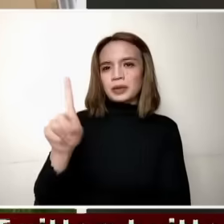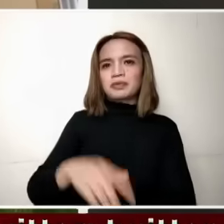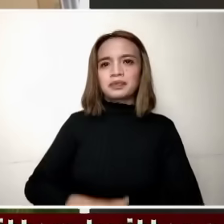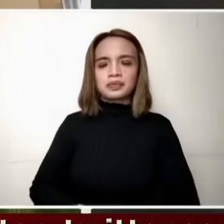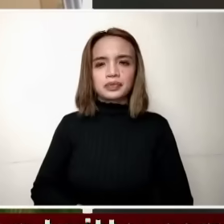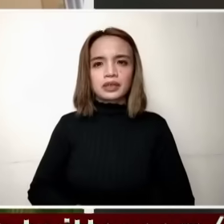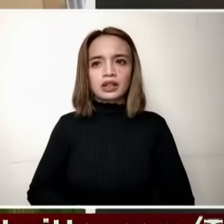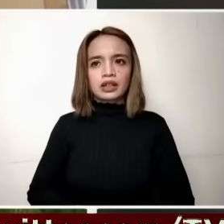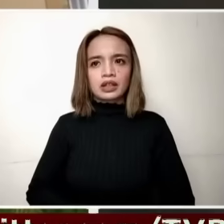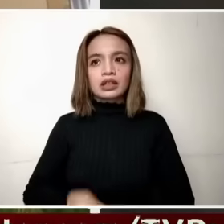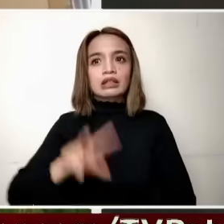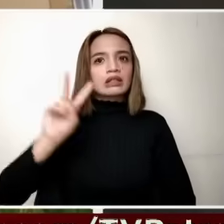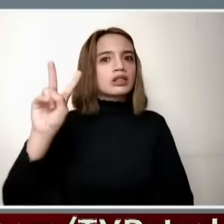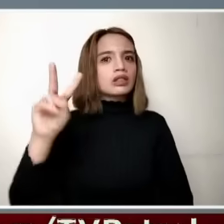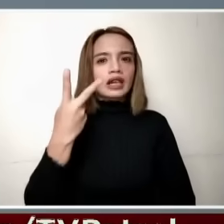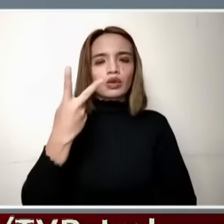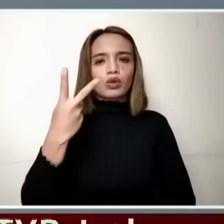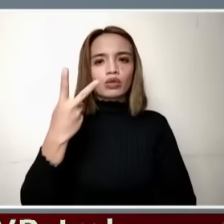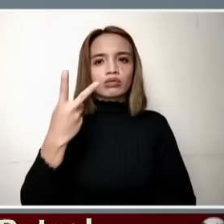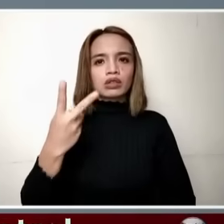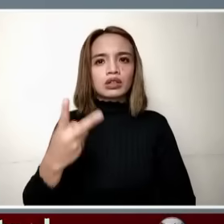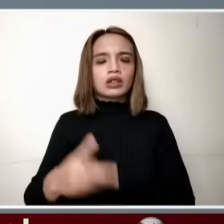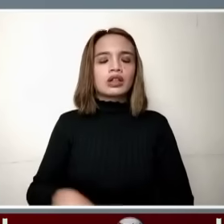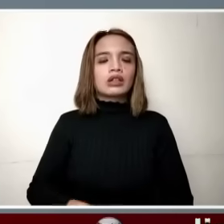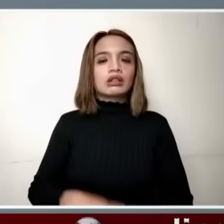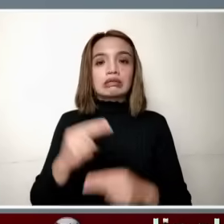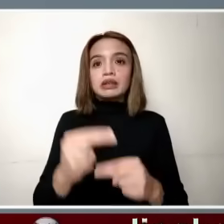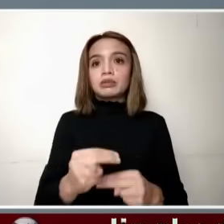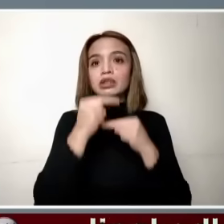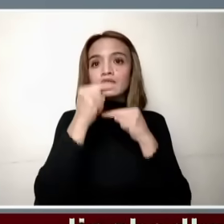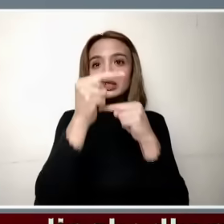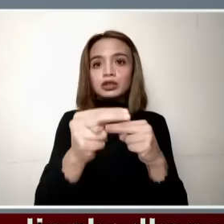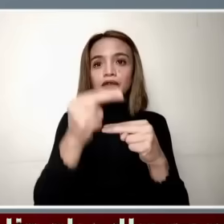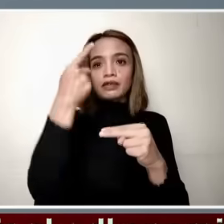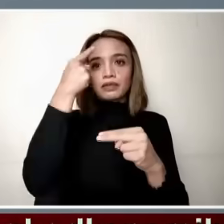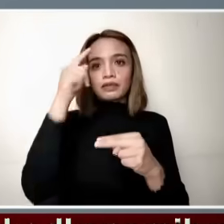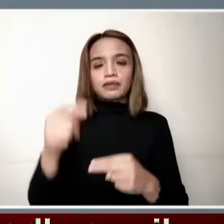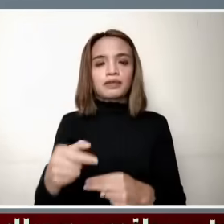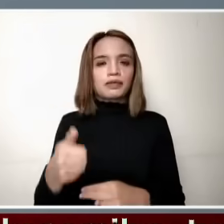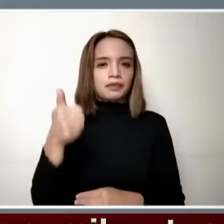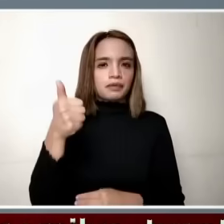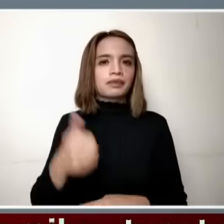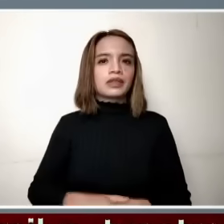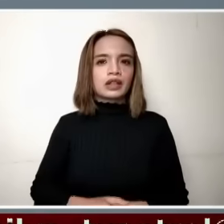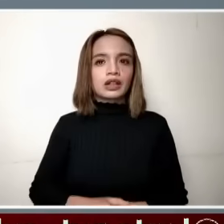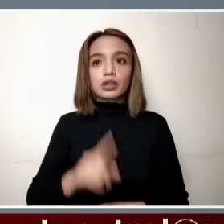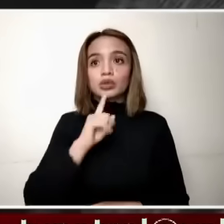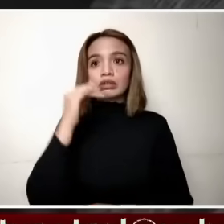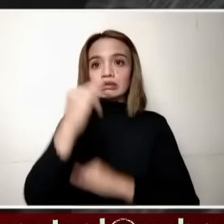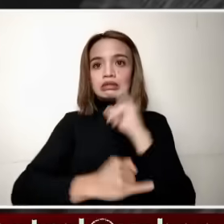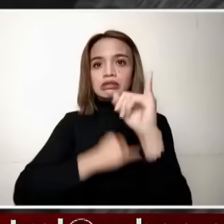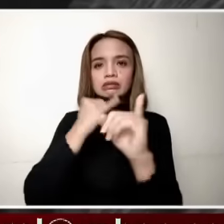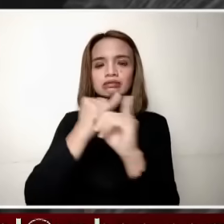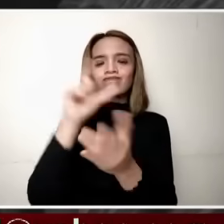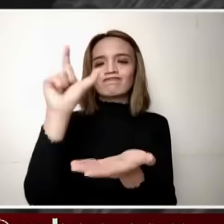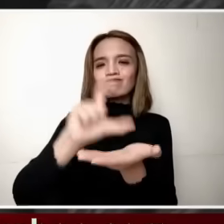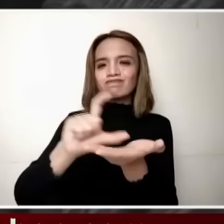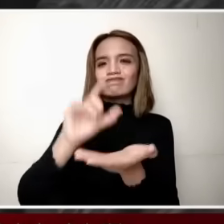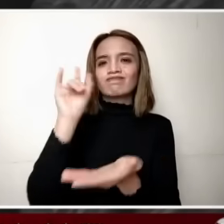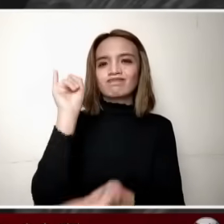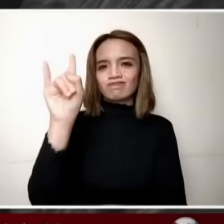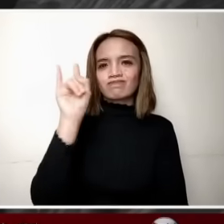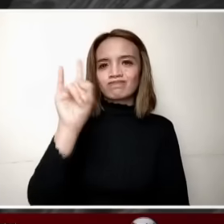ng ikalawang Pulitzer Prize nomination para kay Romy Gakad, international photojournalist,